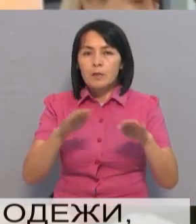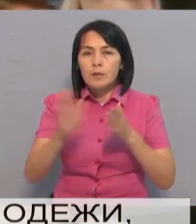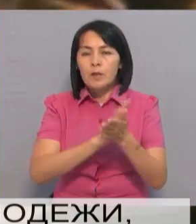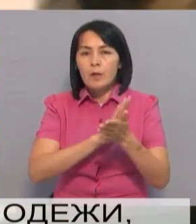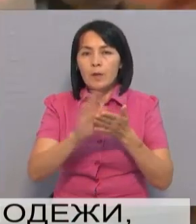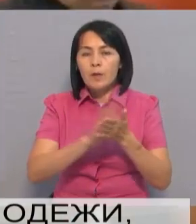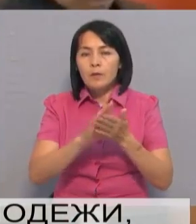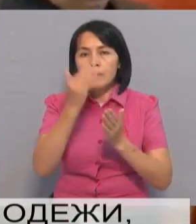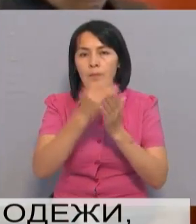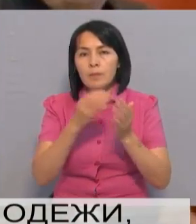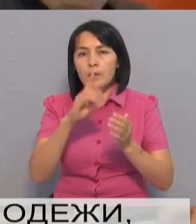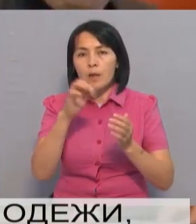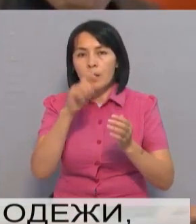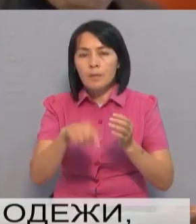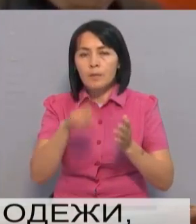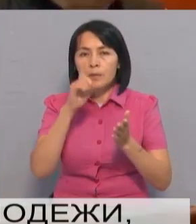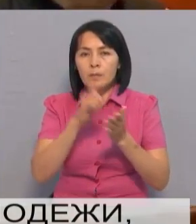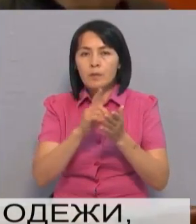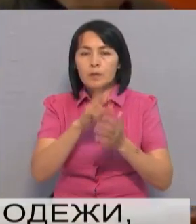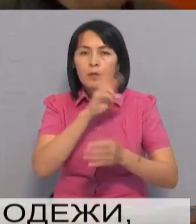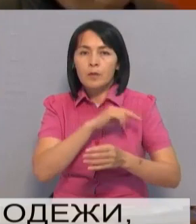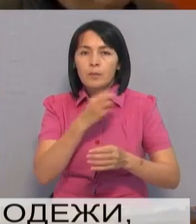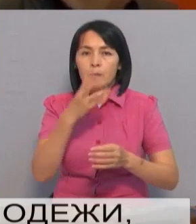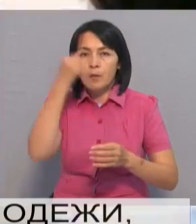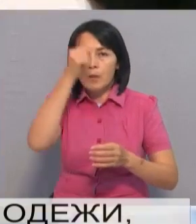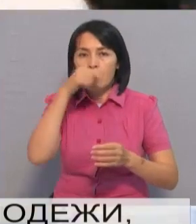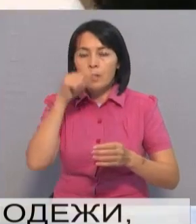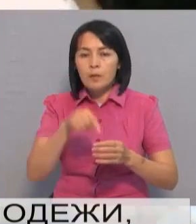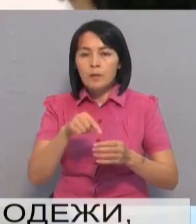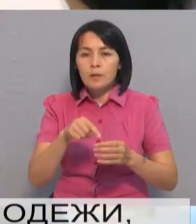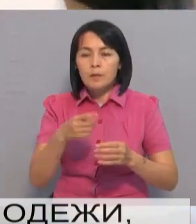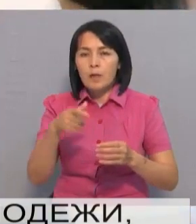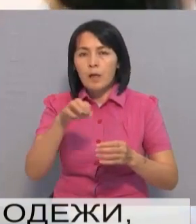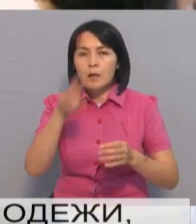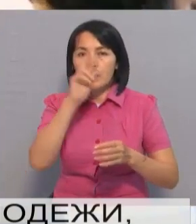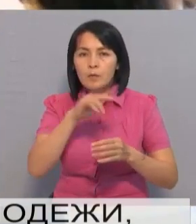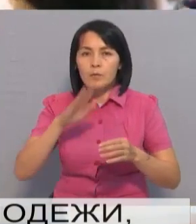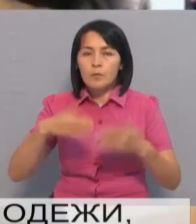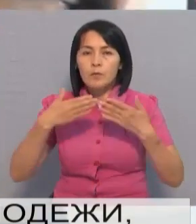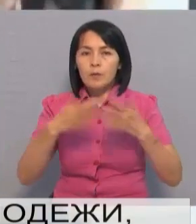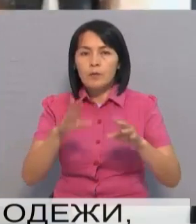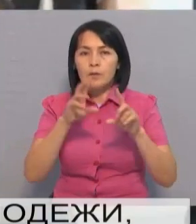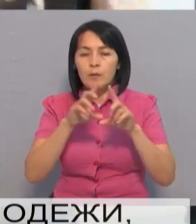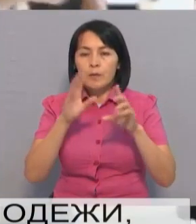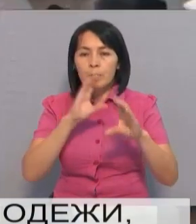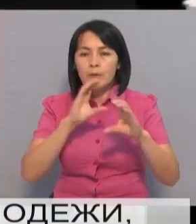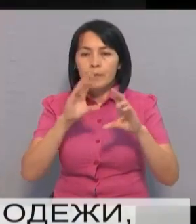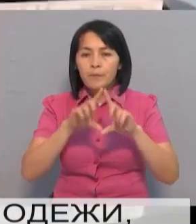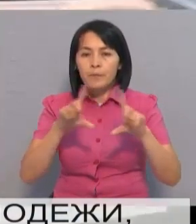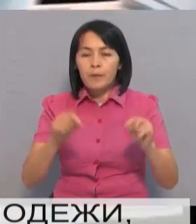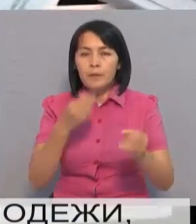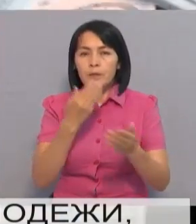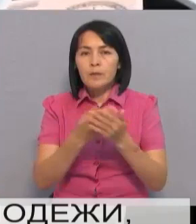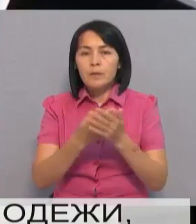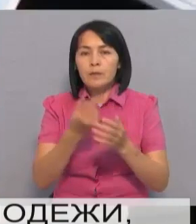бесплатное образование по программе СИРПН, обязались проработать 3 года в тех регионах, где они учились после окончания учебы. А затем с изменением